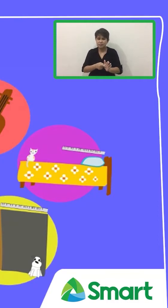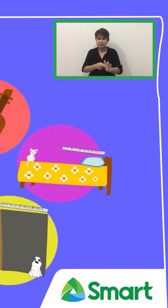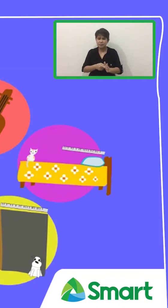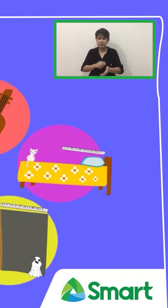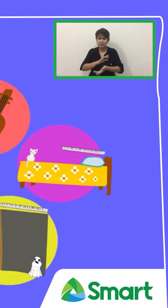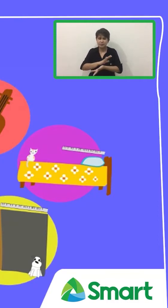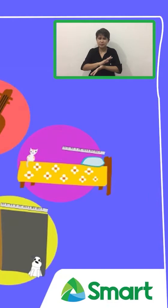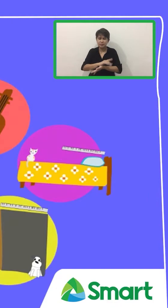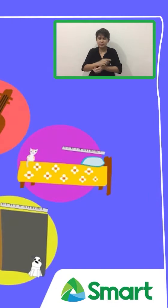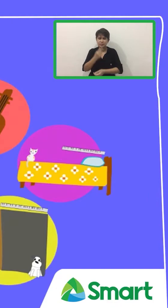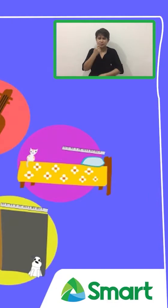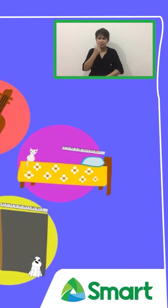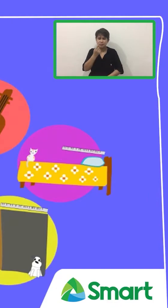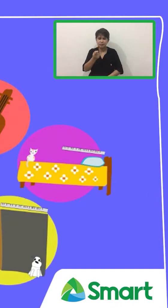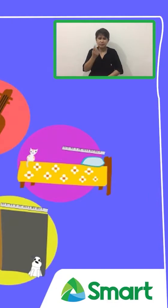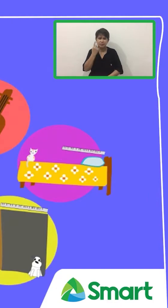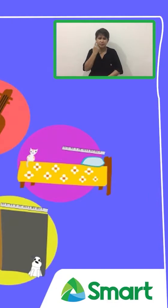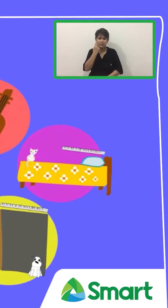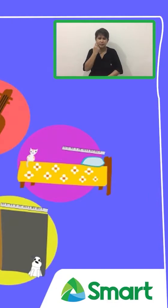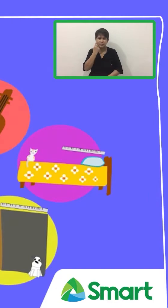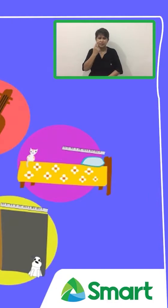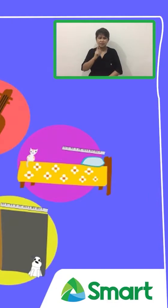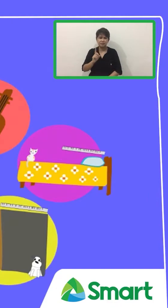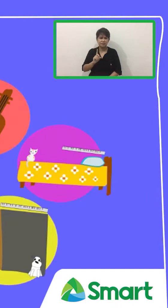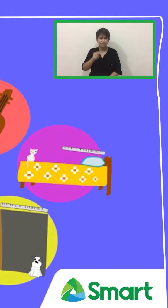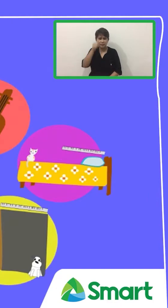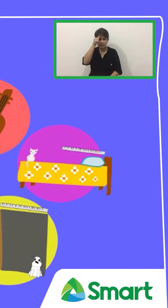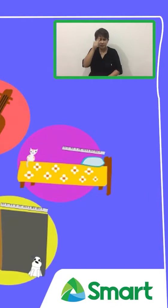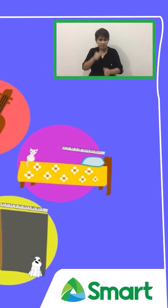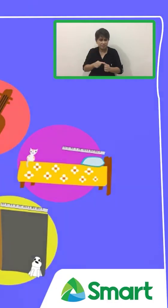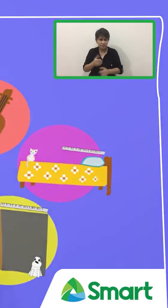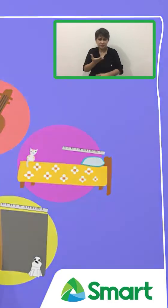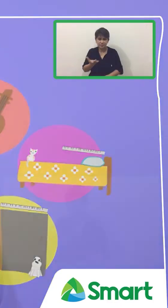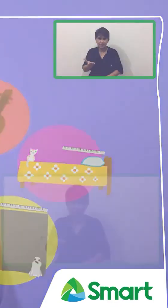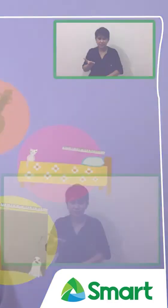Na Binanggit Kanina Naalala Nyo Ba